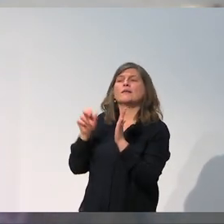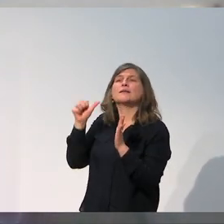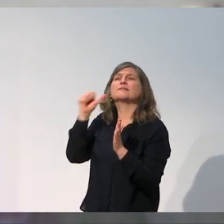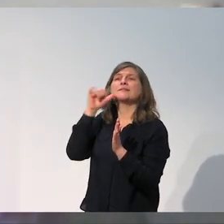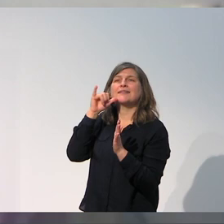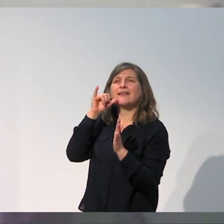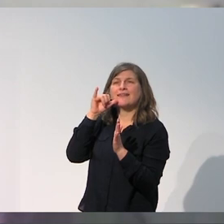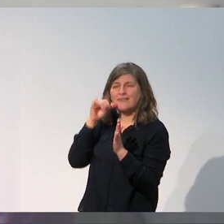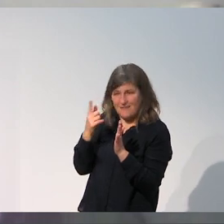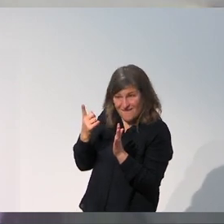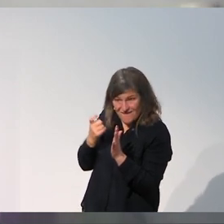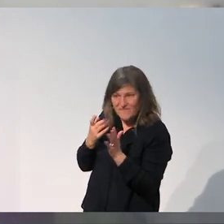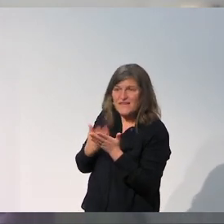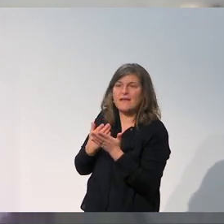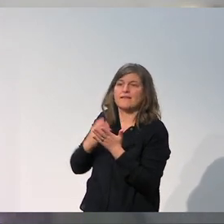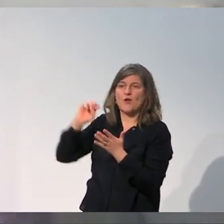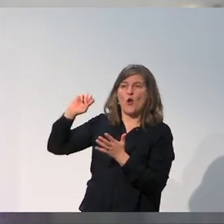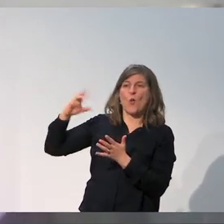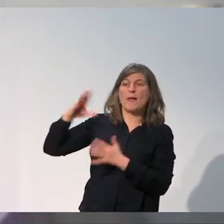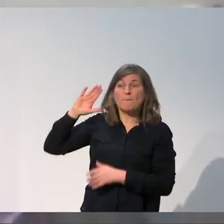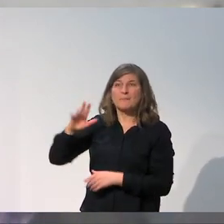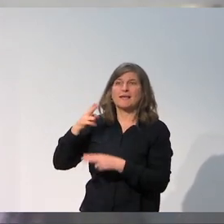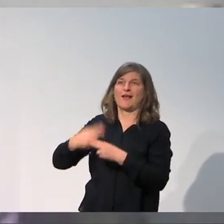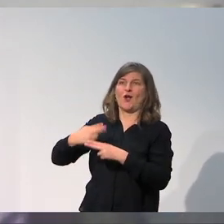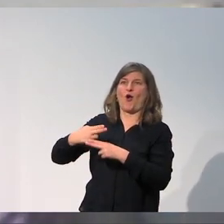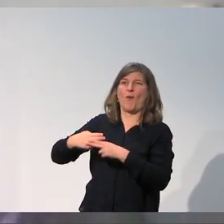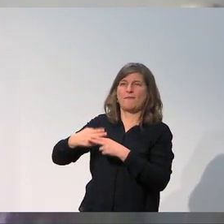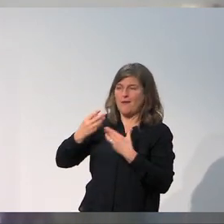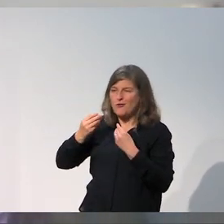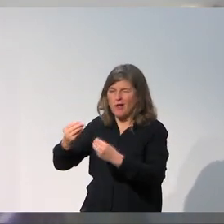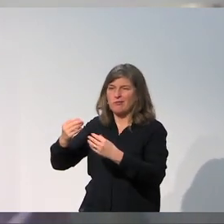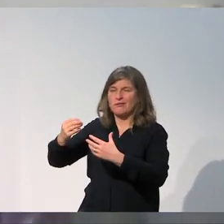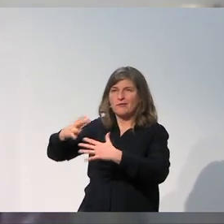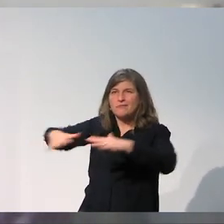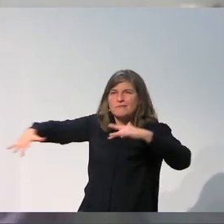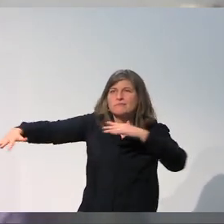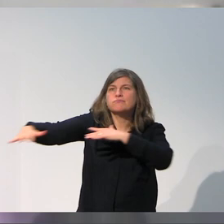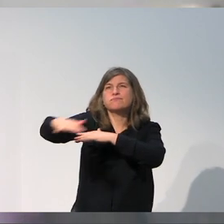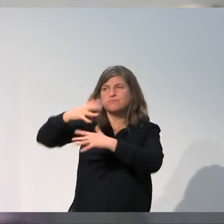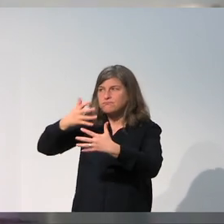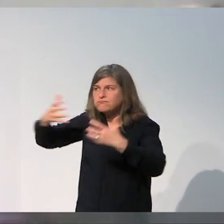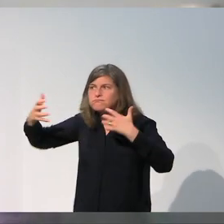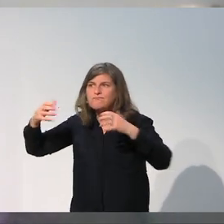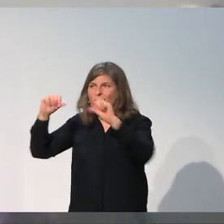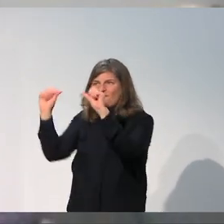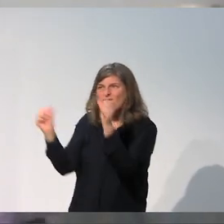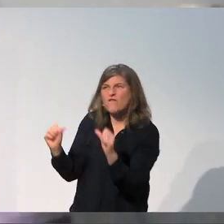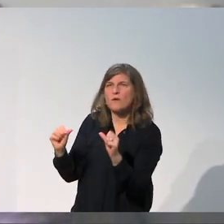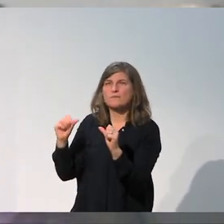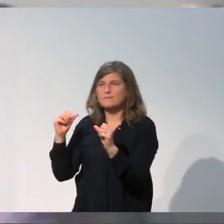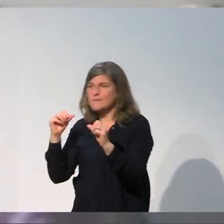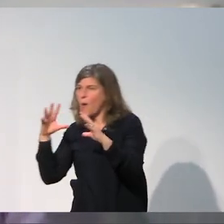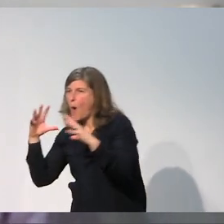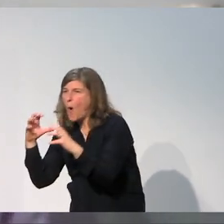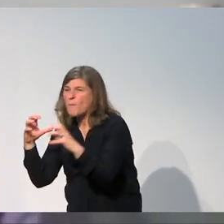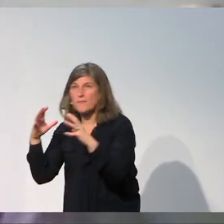aussi de cette lumière romaine qui donnait justement des reflets, qui donnait des ombres, qui donnait des contours, qui donnait ce je ne sais quoi qu'on